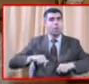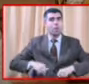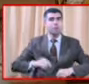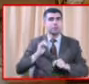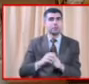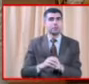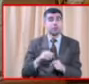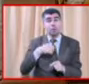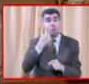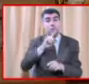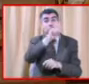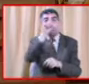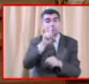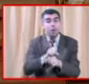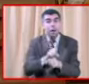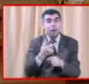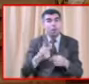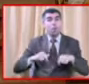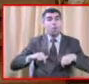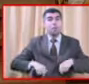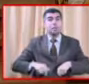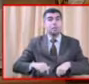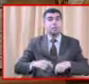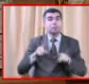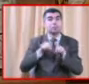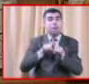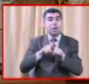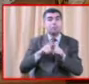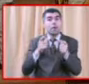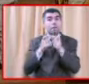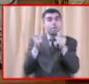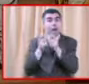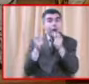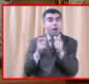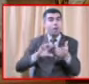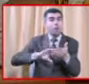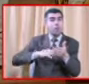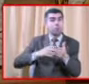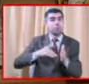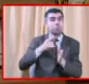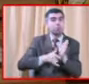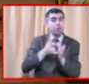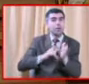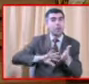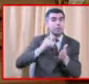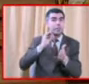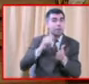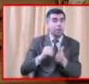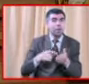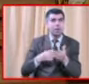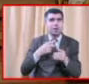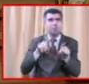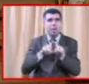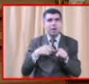فلذلك نحن نتساءل عن غياب السيد وزير التجهيز الذي يهمه الأمر بالدرجة الأولى، ونحن لا نريد وصفا للأحداث،